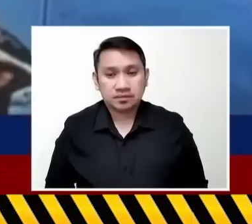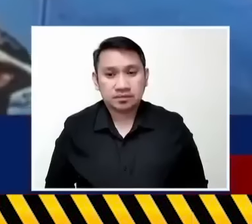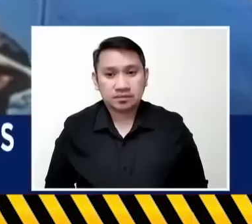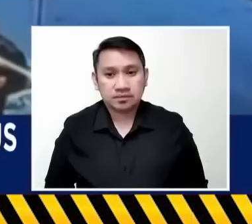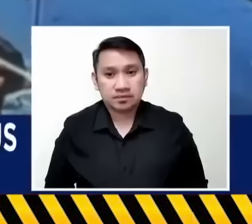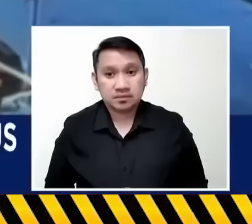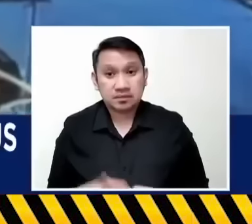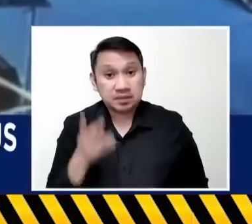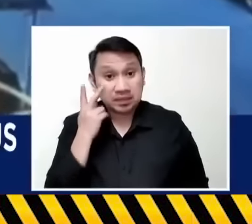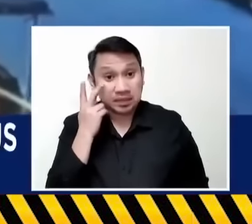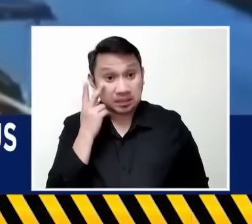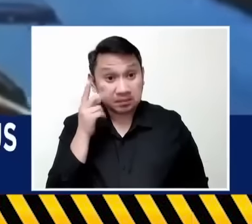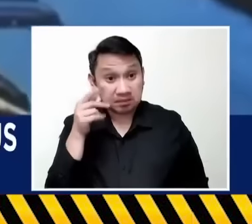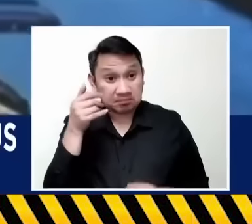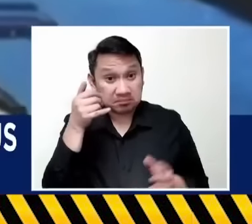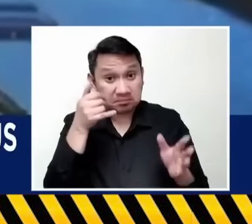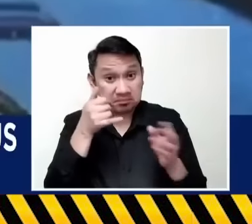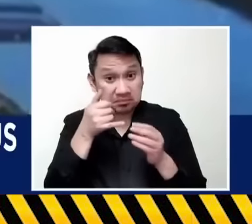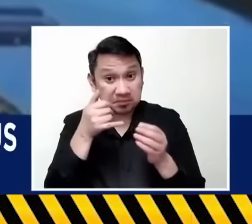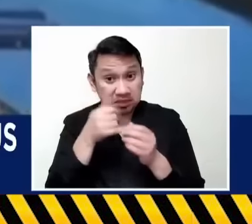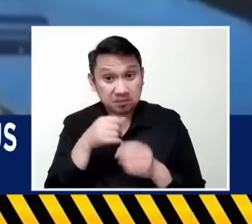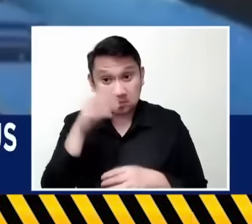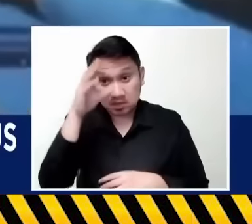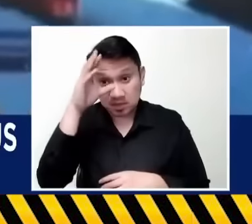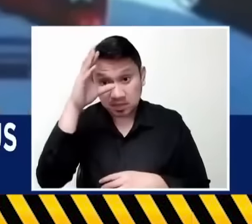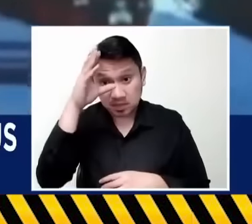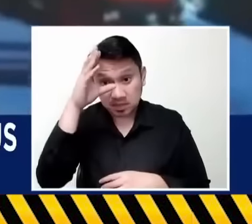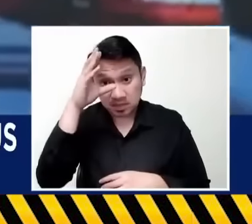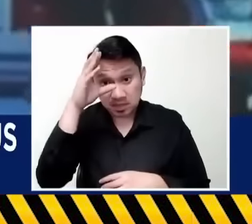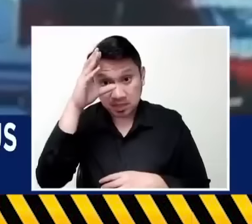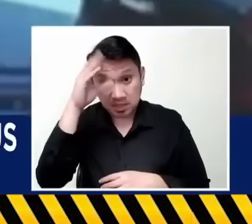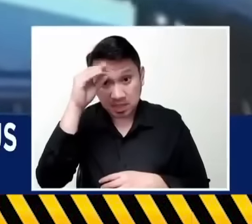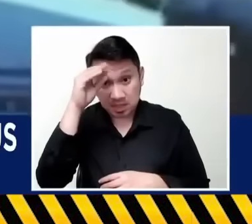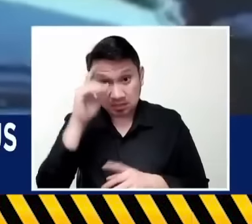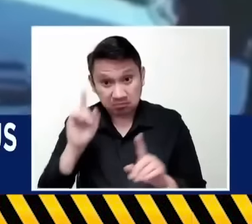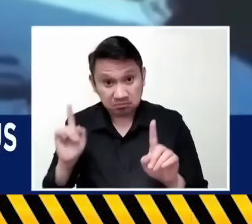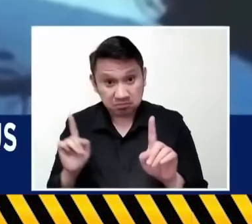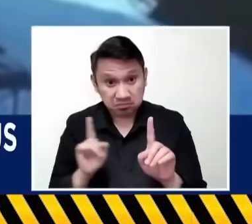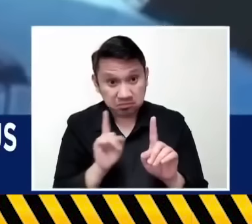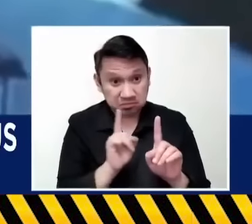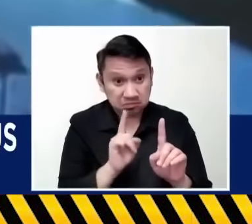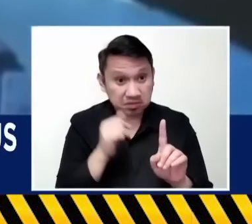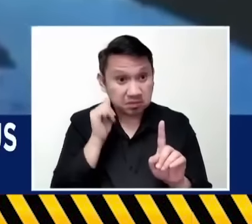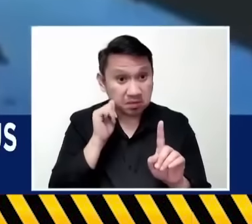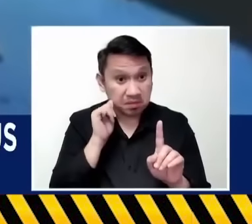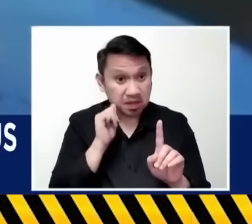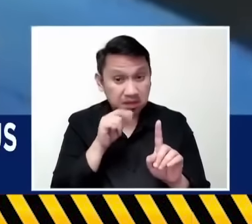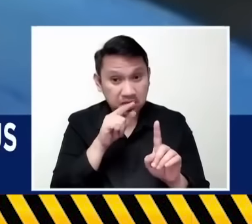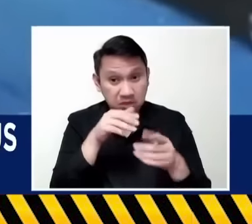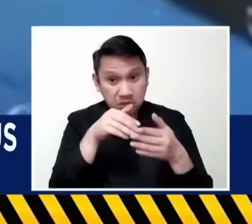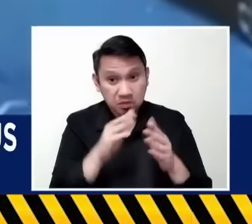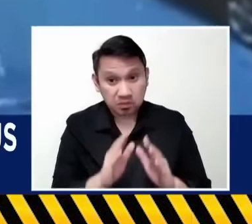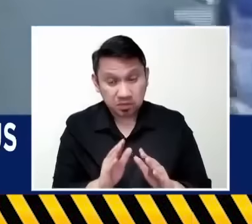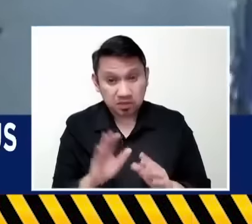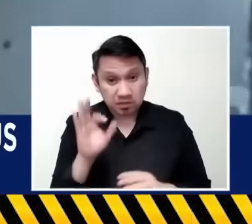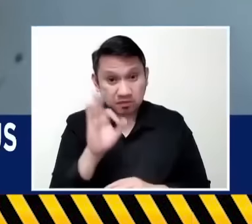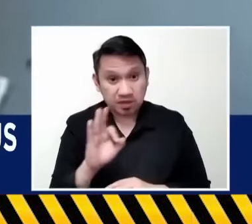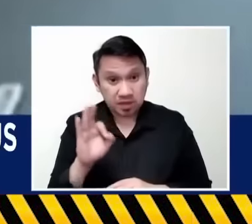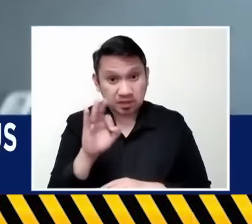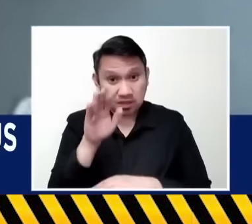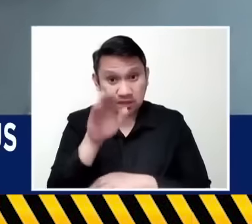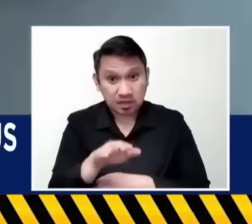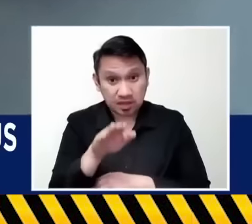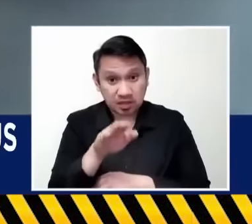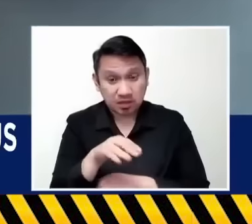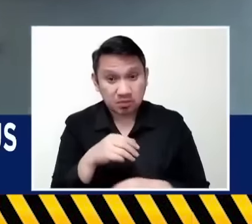Kita sa CCTV na sinusundan na lalaki na kapayong ang isang babaeng estudyante na Sampaloc, Maynila noong Biyernes ng hapon. Pagdating